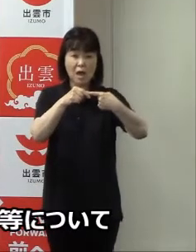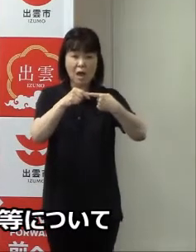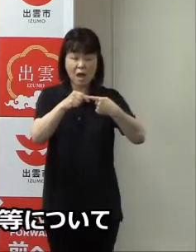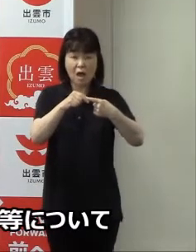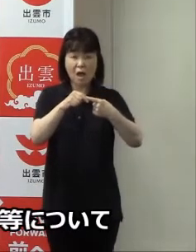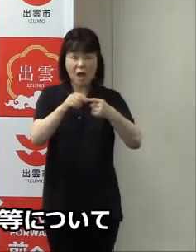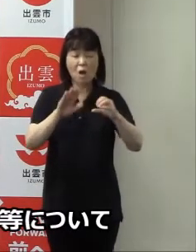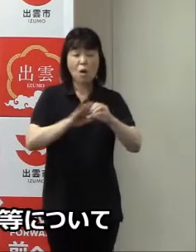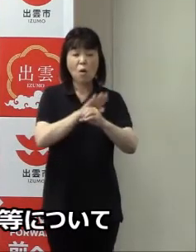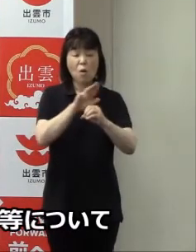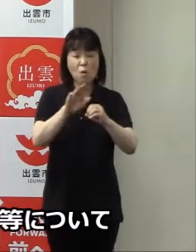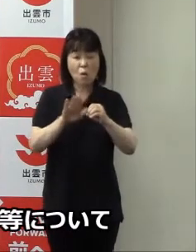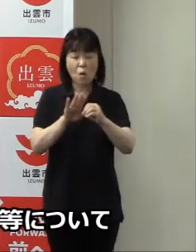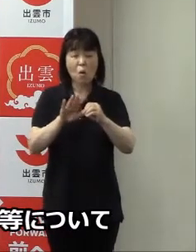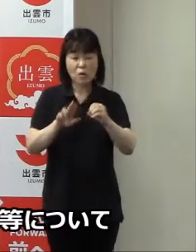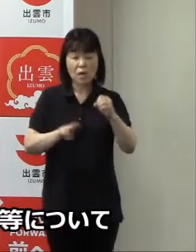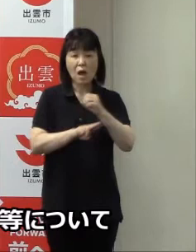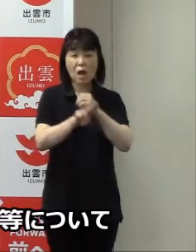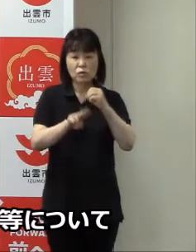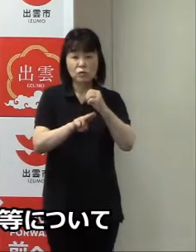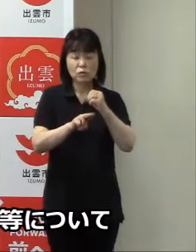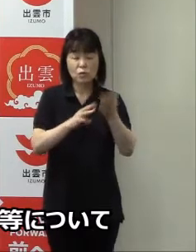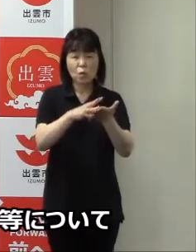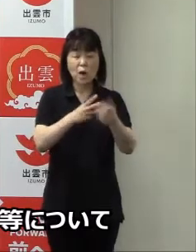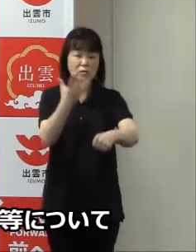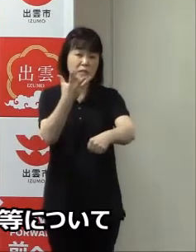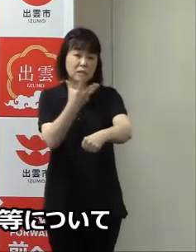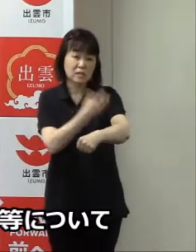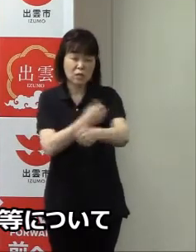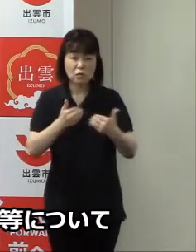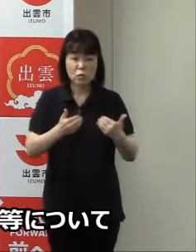クチン接種の今後の進め方についてであります。